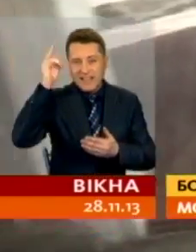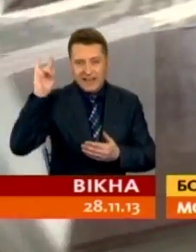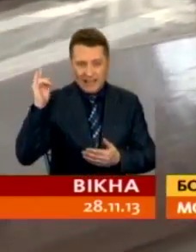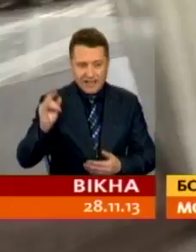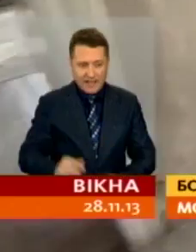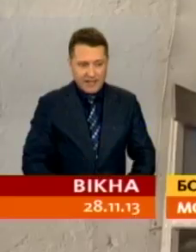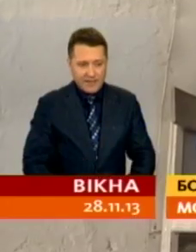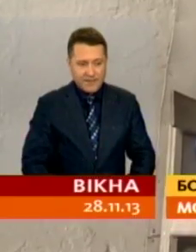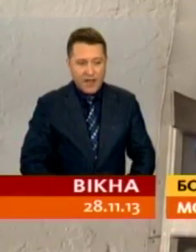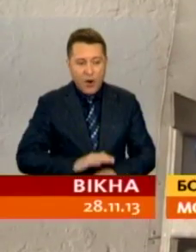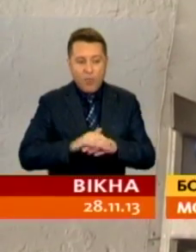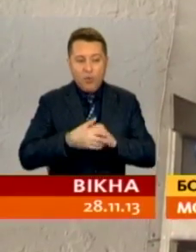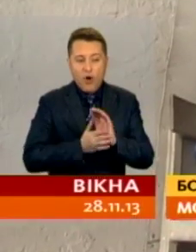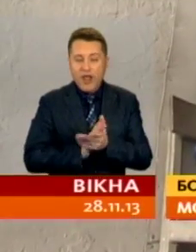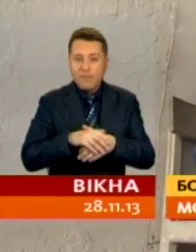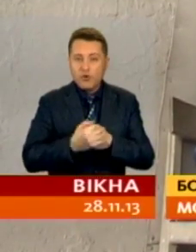мої внучки.